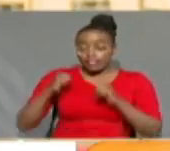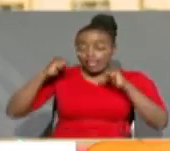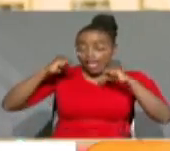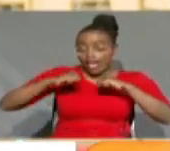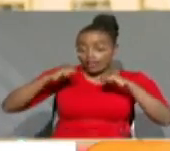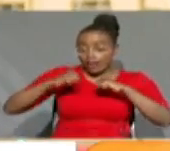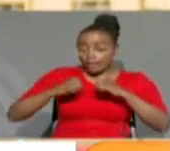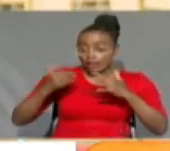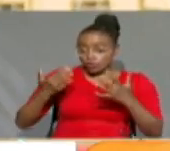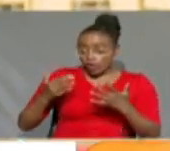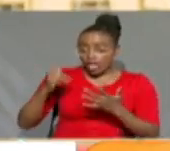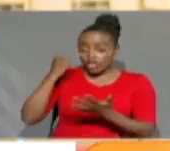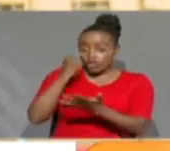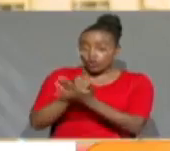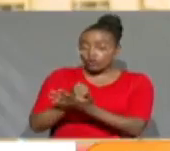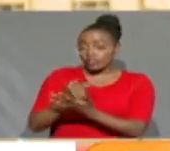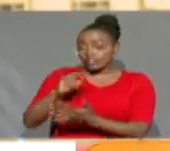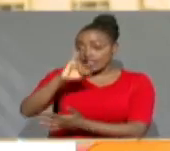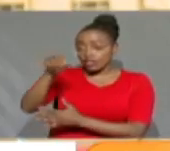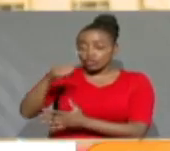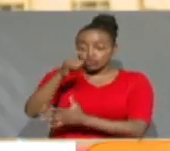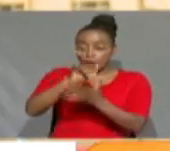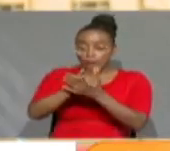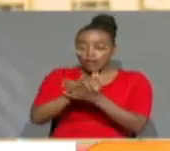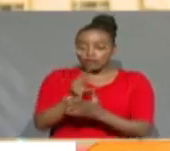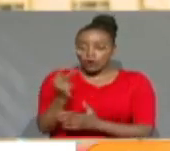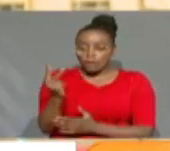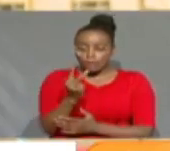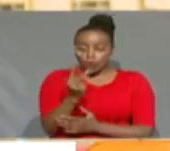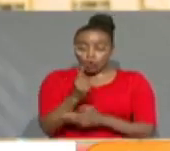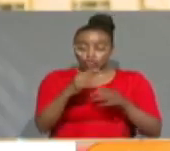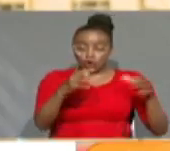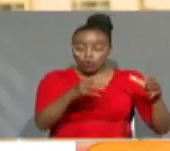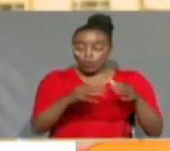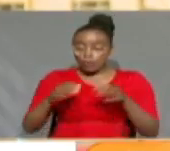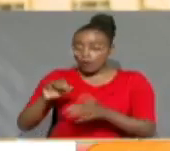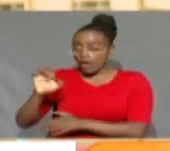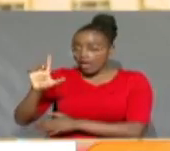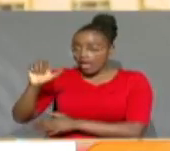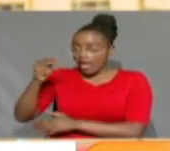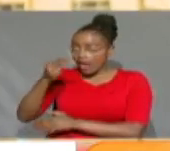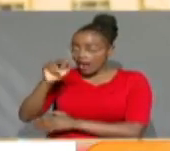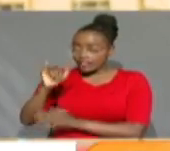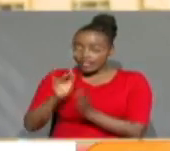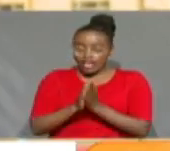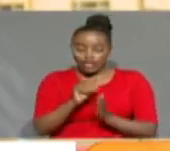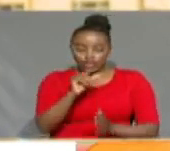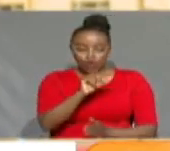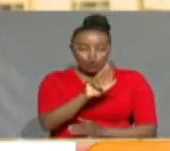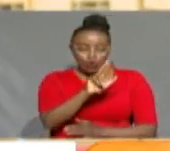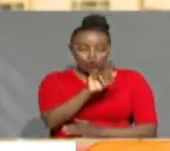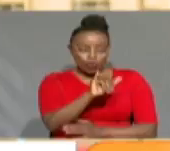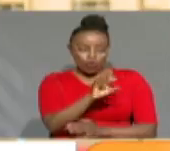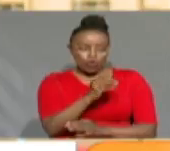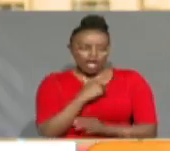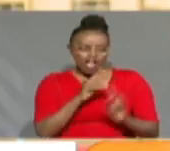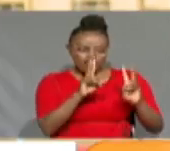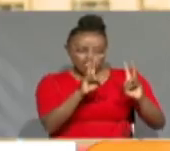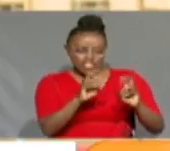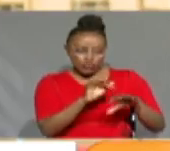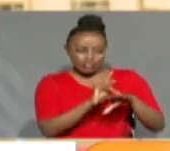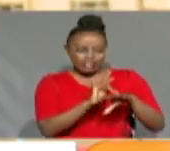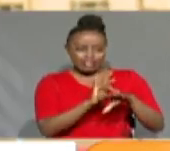maridhiano katika makao makuu ya chama ya Jubilee hii leo, vikundi vyote viwili vya Beatrice Elachi na Abdi Guyo vinasalia na masuala